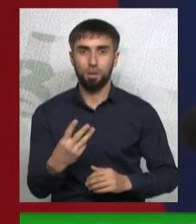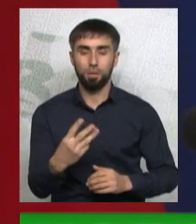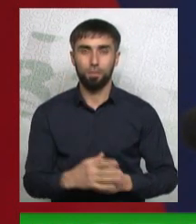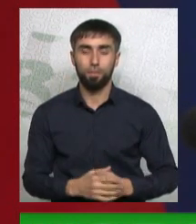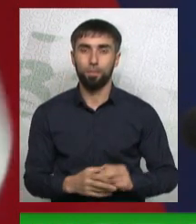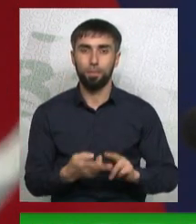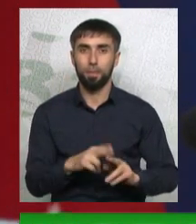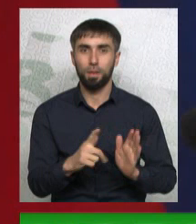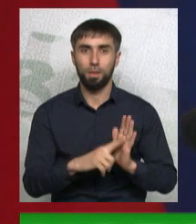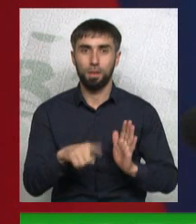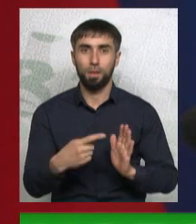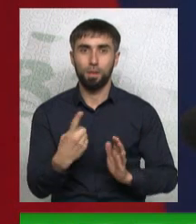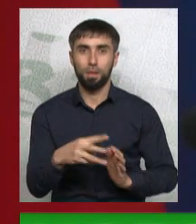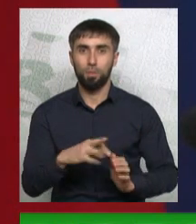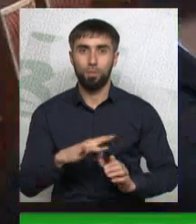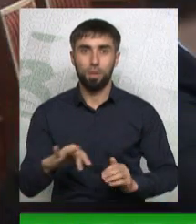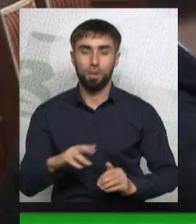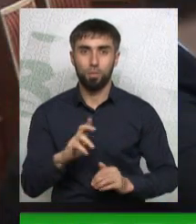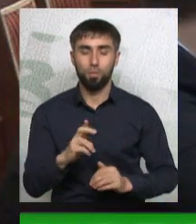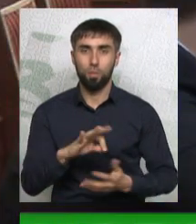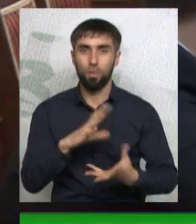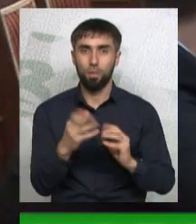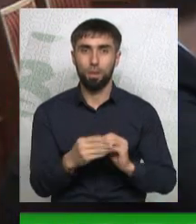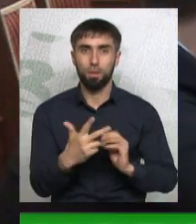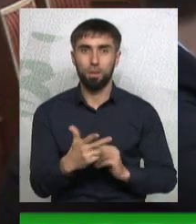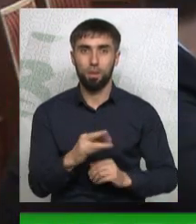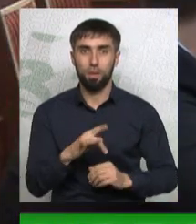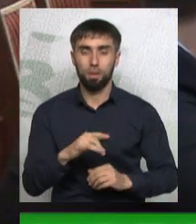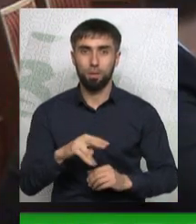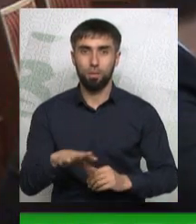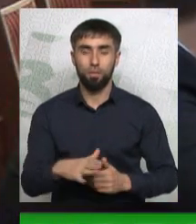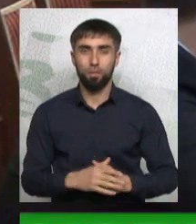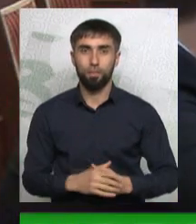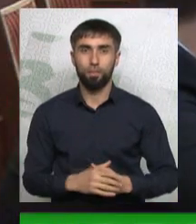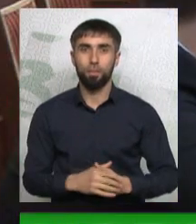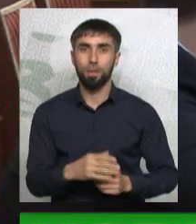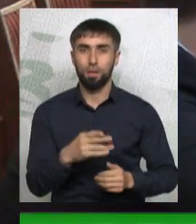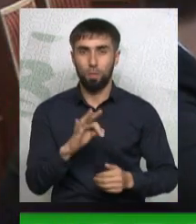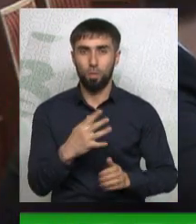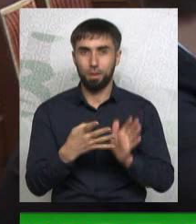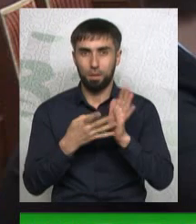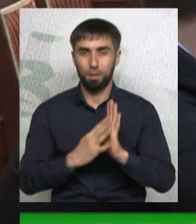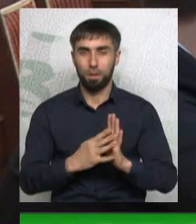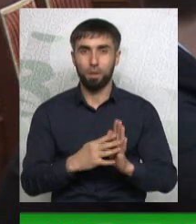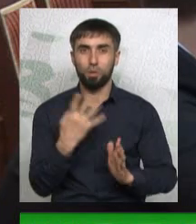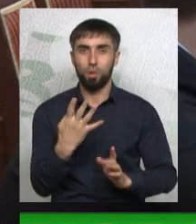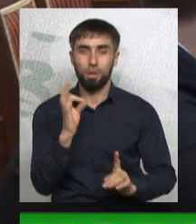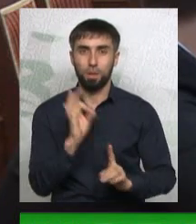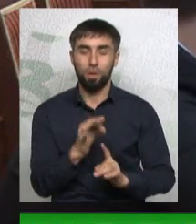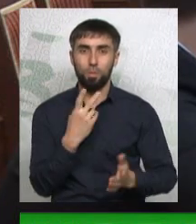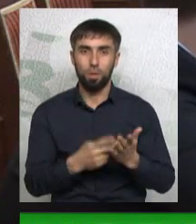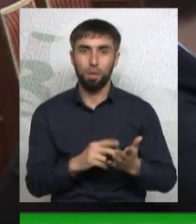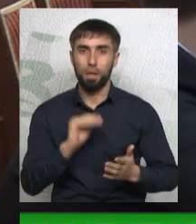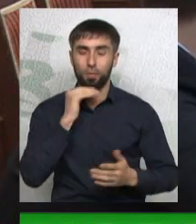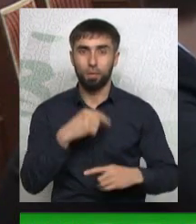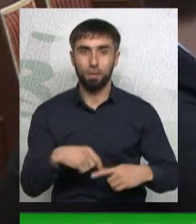54,3. Это 7,1 миллиарда рублей. По итогам трех кварталов по четырем целевым показателям